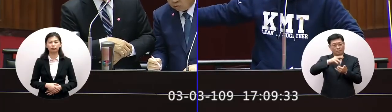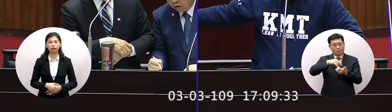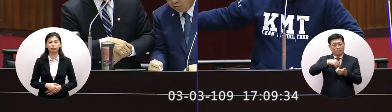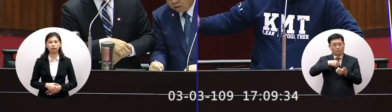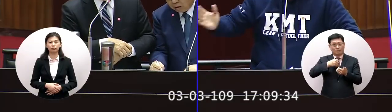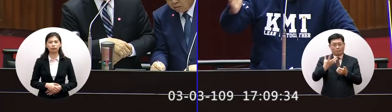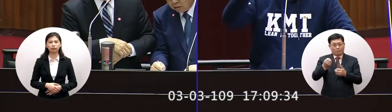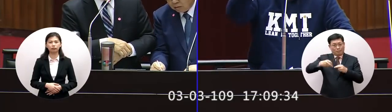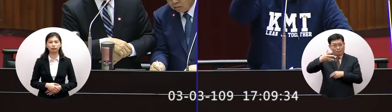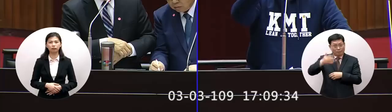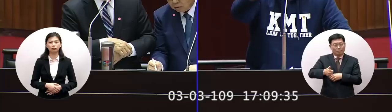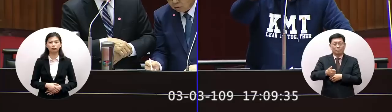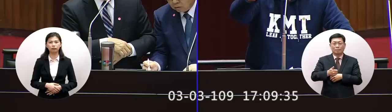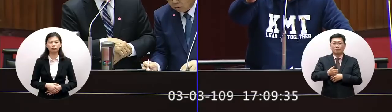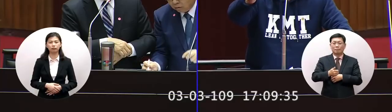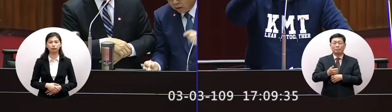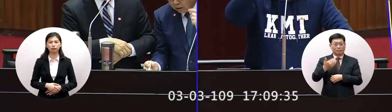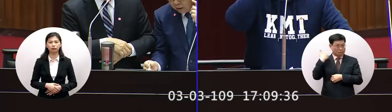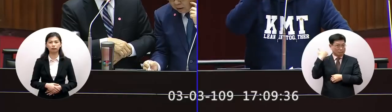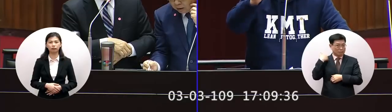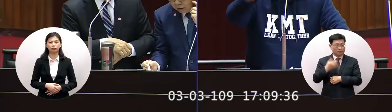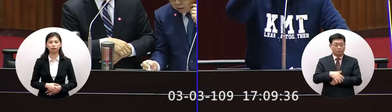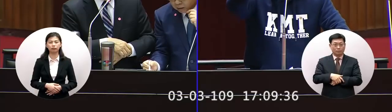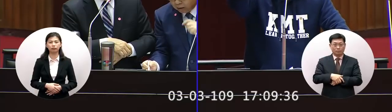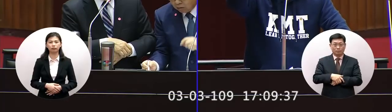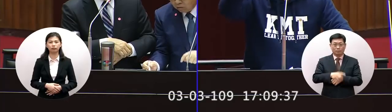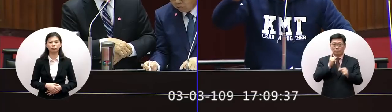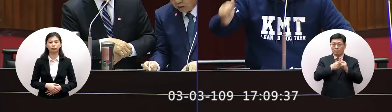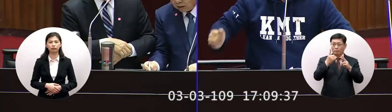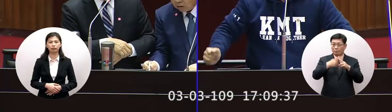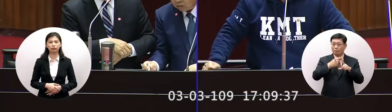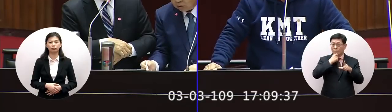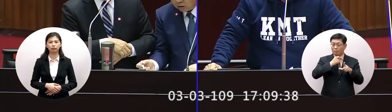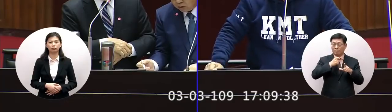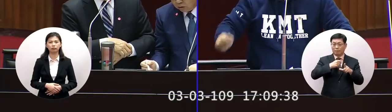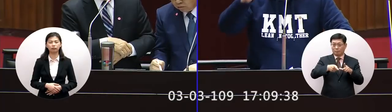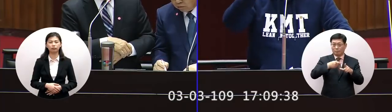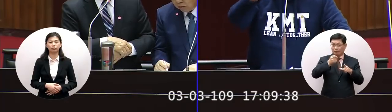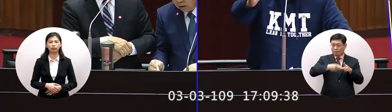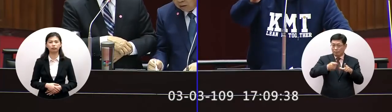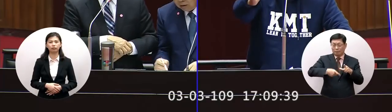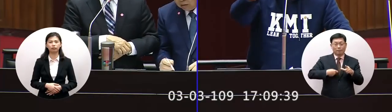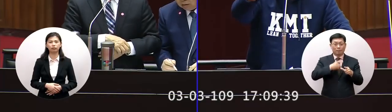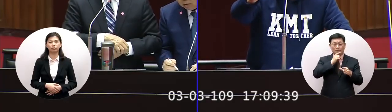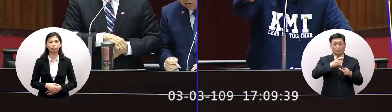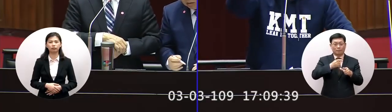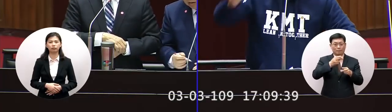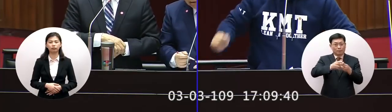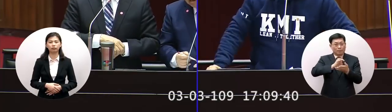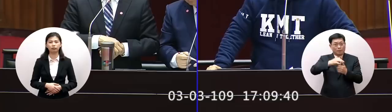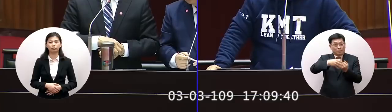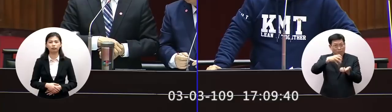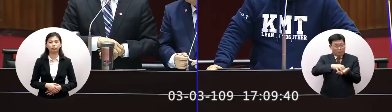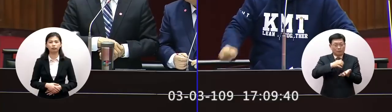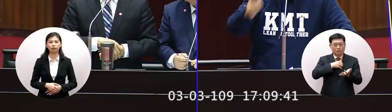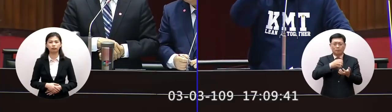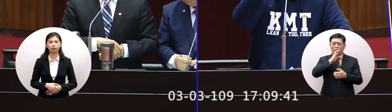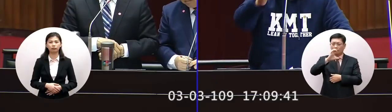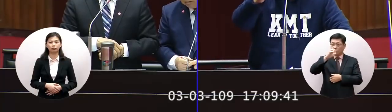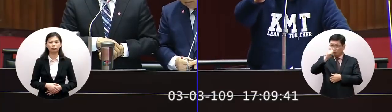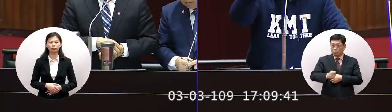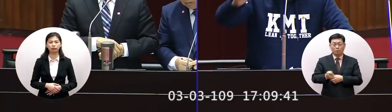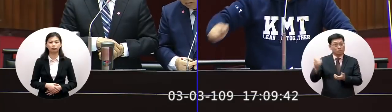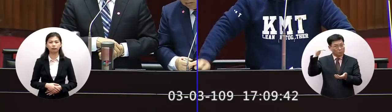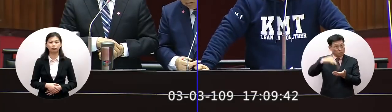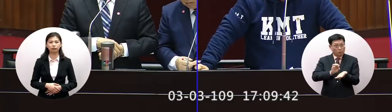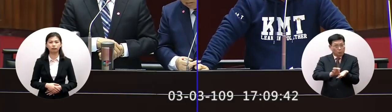执行长，伊讲动车时，中小企业信保基金，你变要捐助90亿外，最后